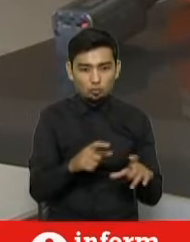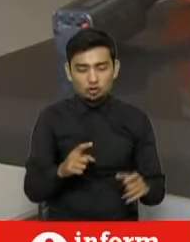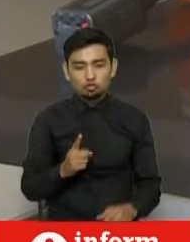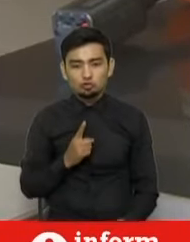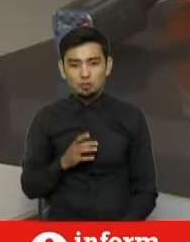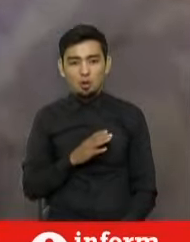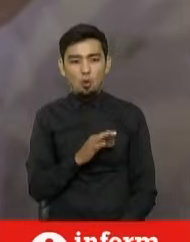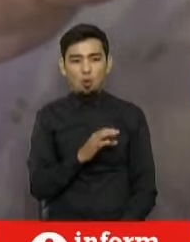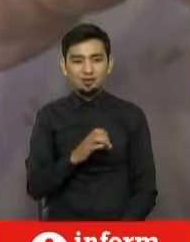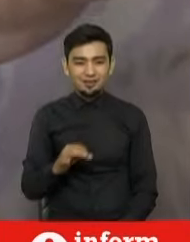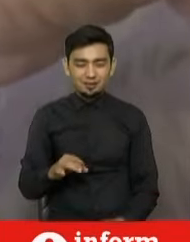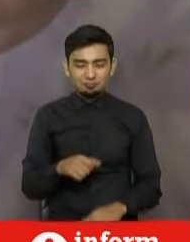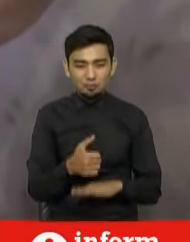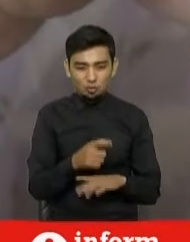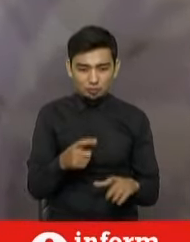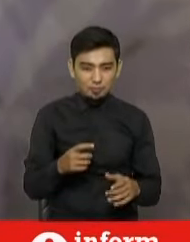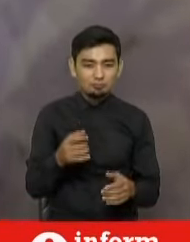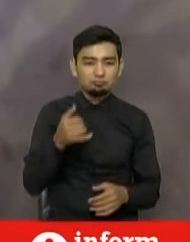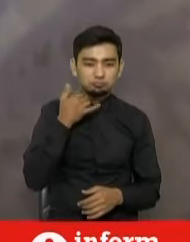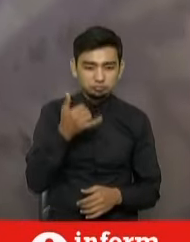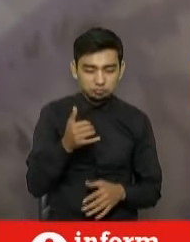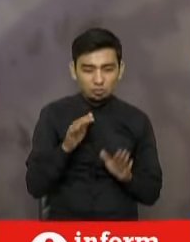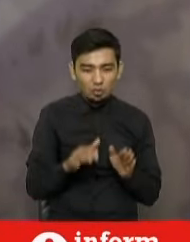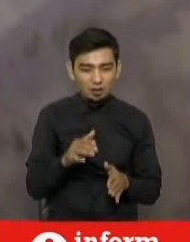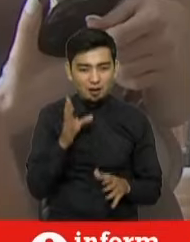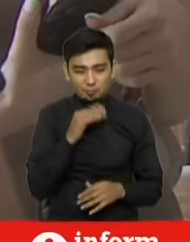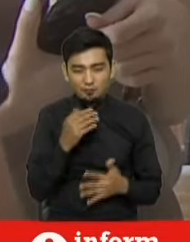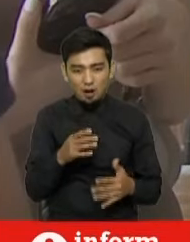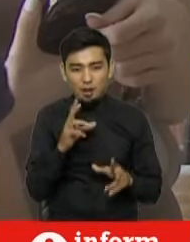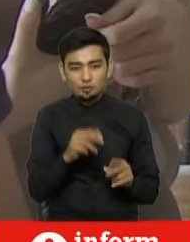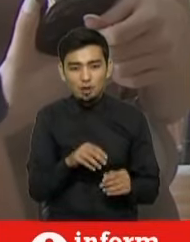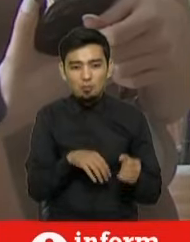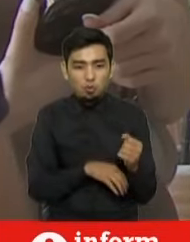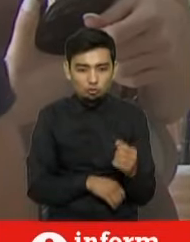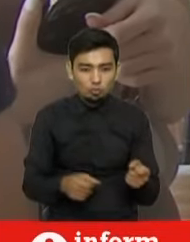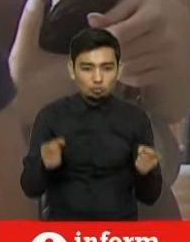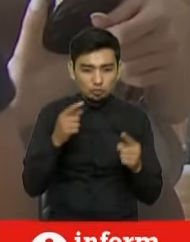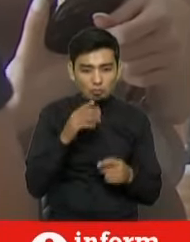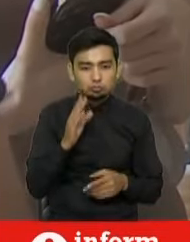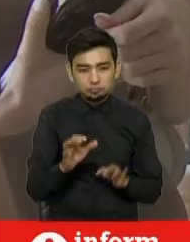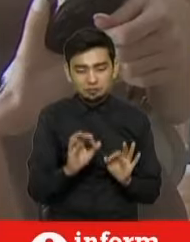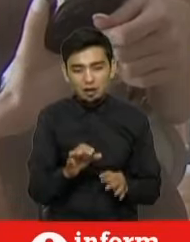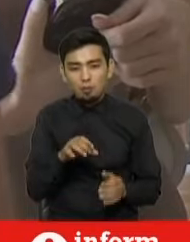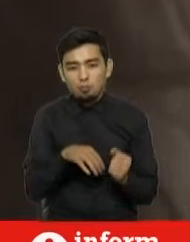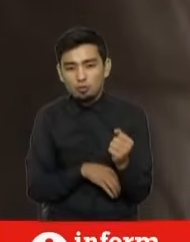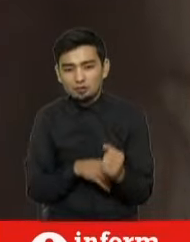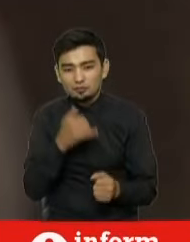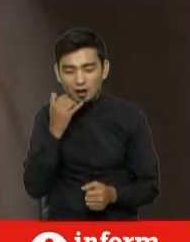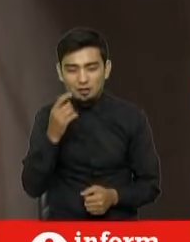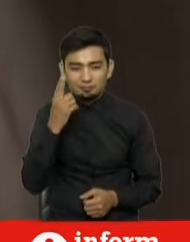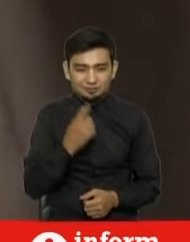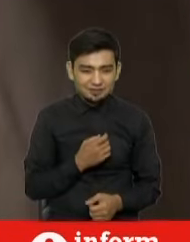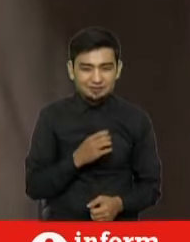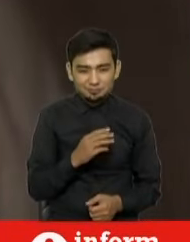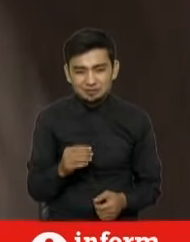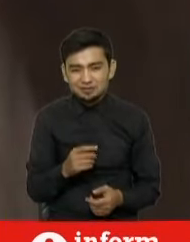представителей ОСИ. Они на связь с нами вышли, но только по телефону. Обещали позже дать разъяснение. Но после этого звонка никаких сообщений